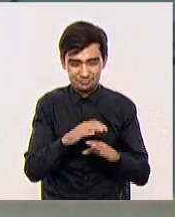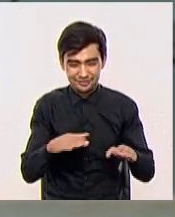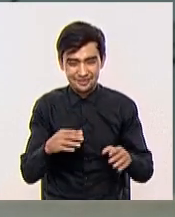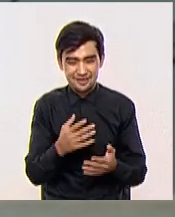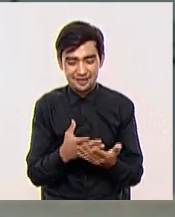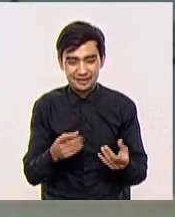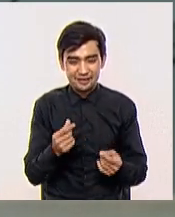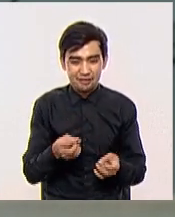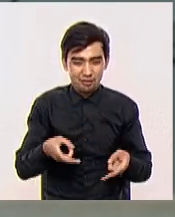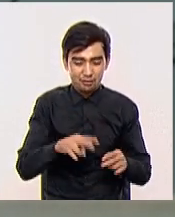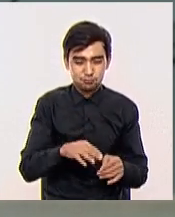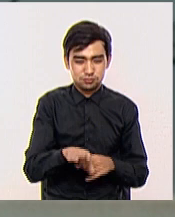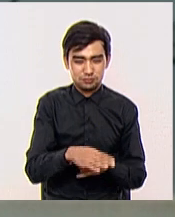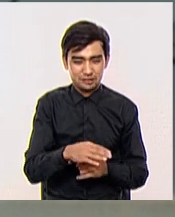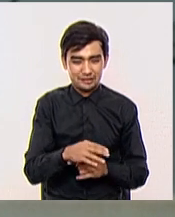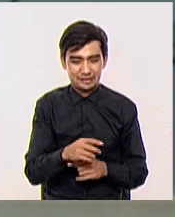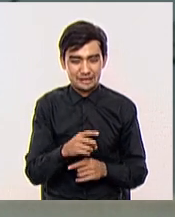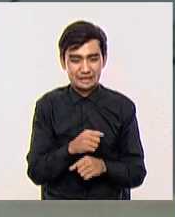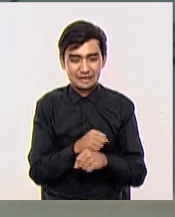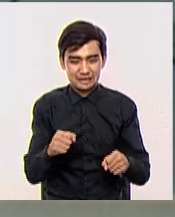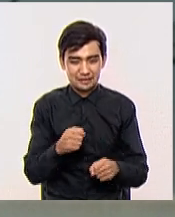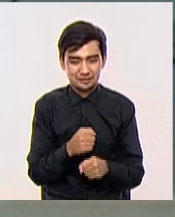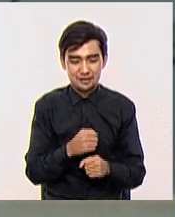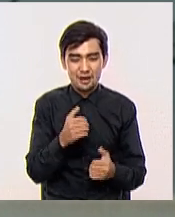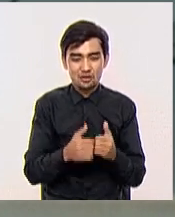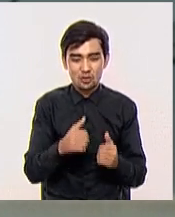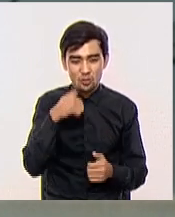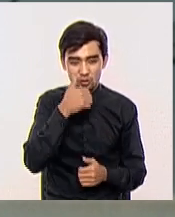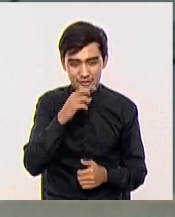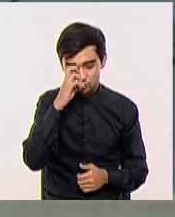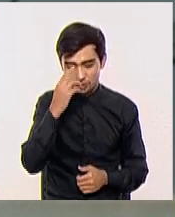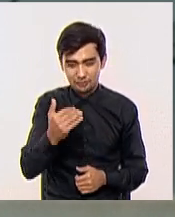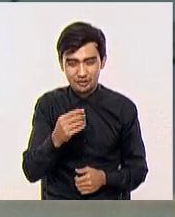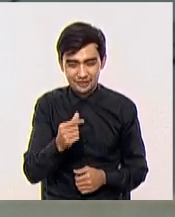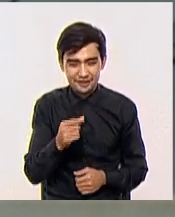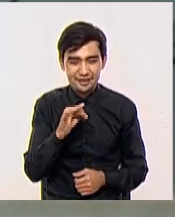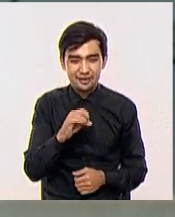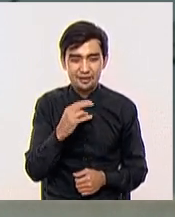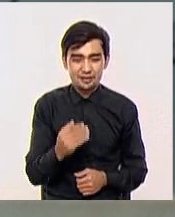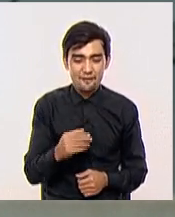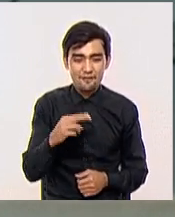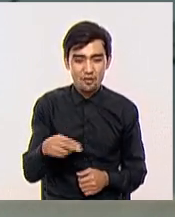ештеңе қалмайтындай жол бұл жылдан жылға ұлттық қорды республикалық бюджетке